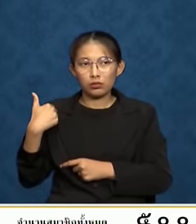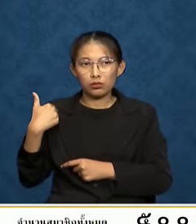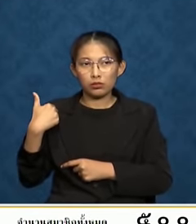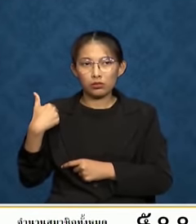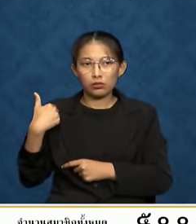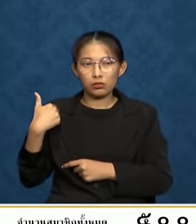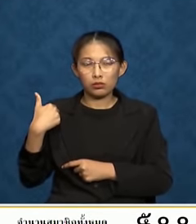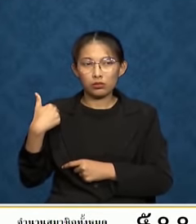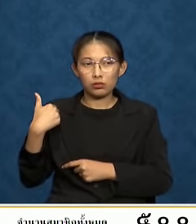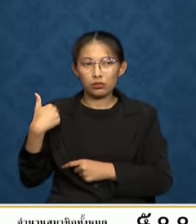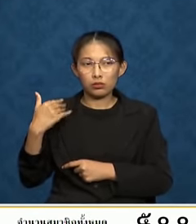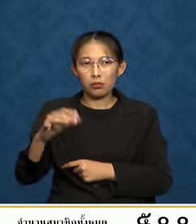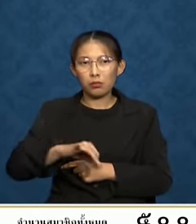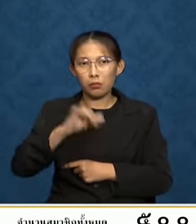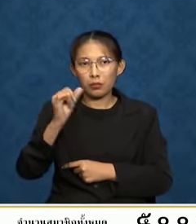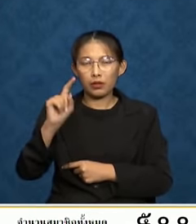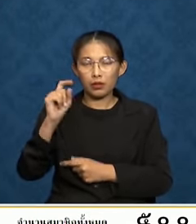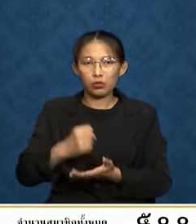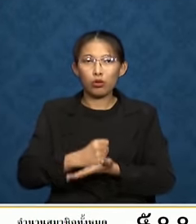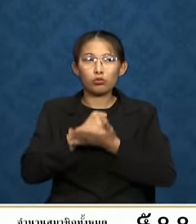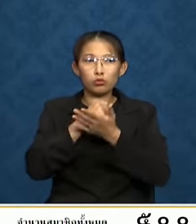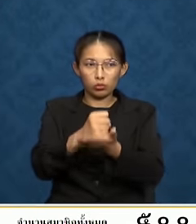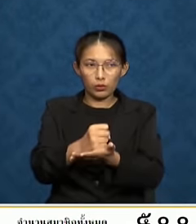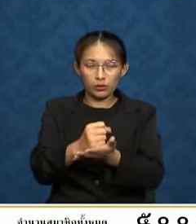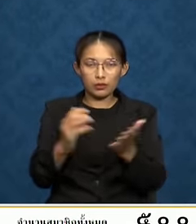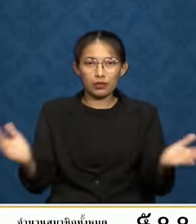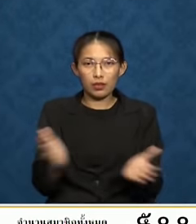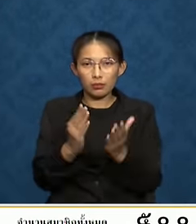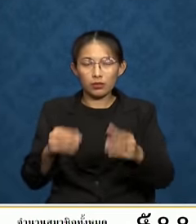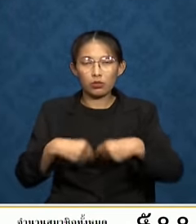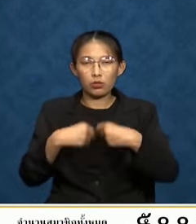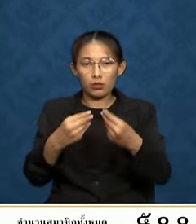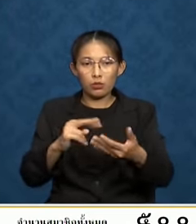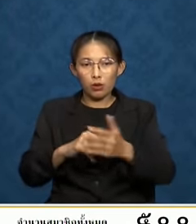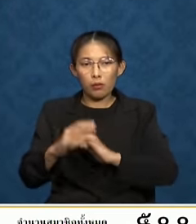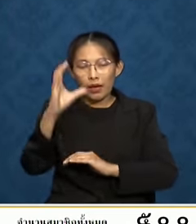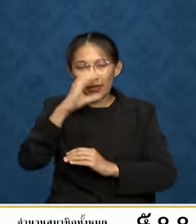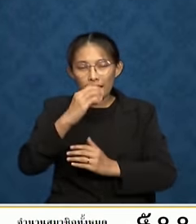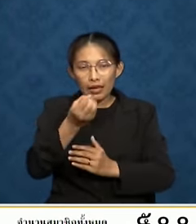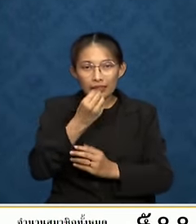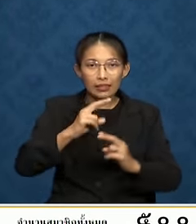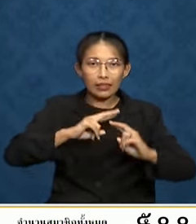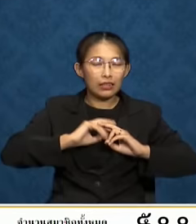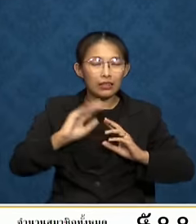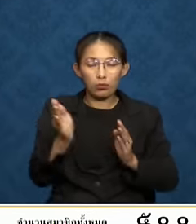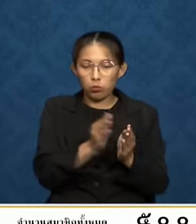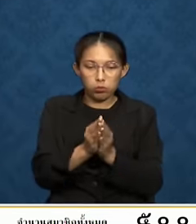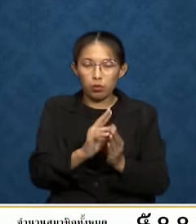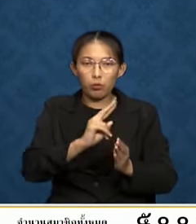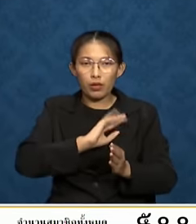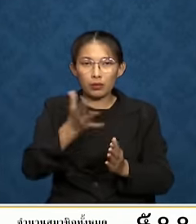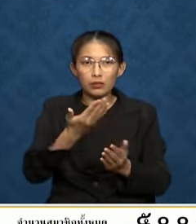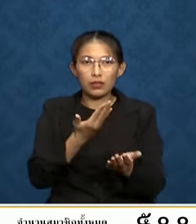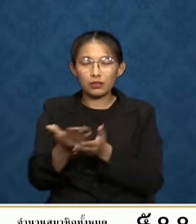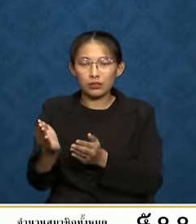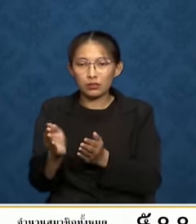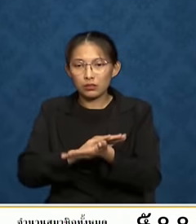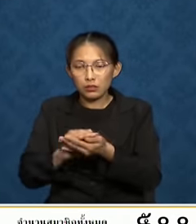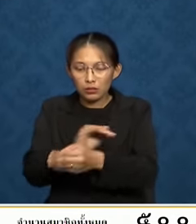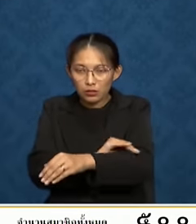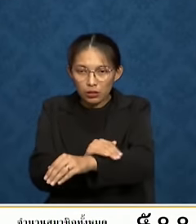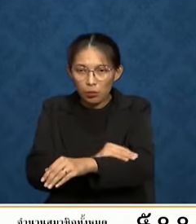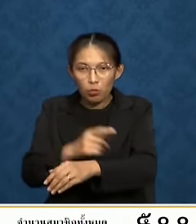ที่มันจะต้องอำนวยความสะดวกเขาจะให้เขาไปหูอาหารกินเลียงก็ไม่ใช่หาซื้อสบู่ยาสีฟันเอง